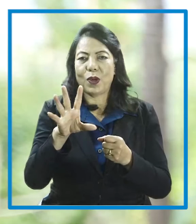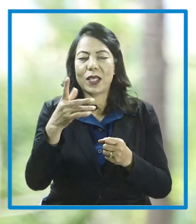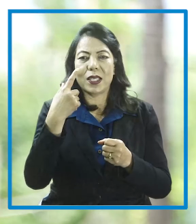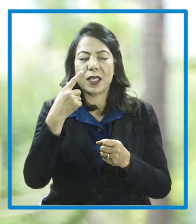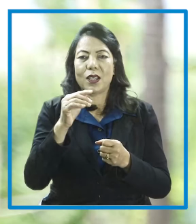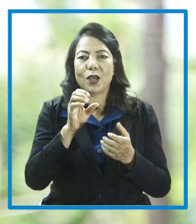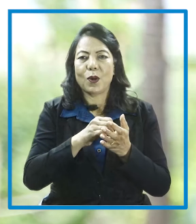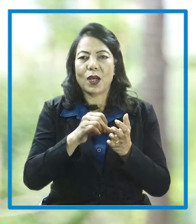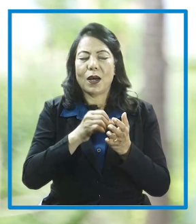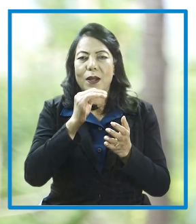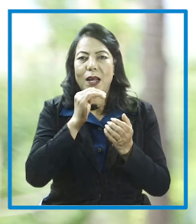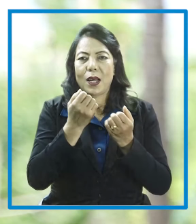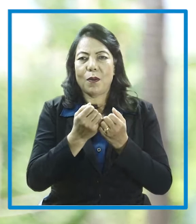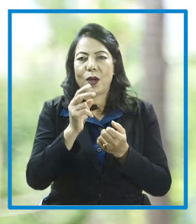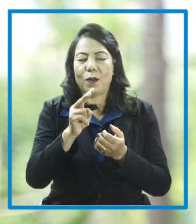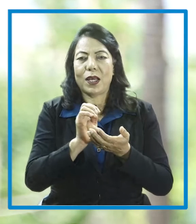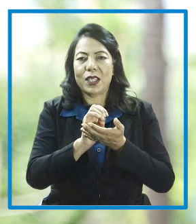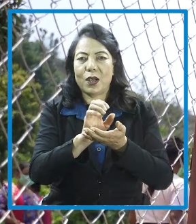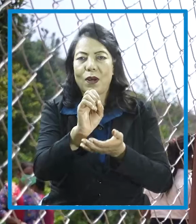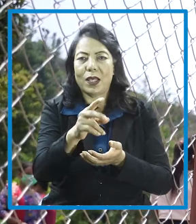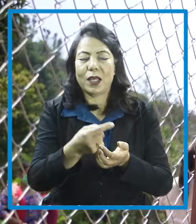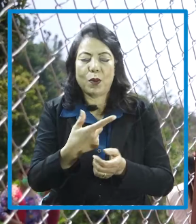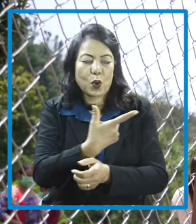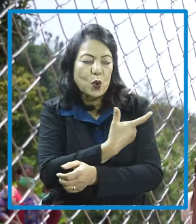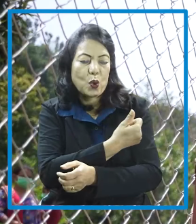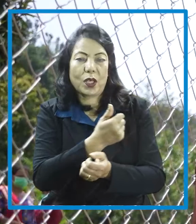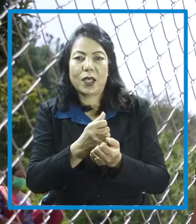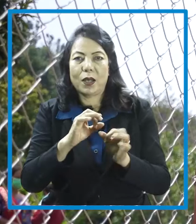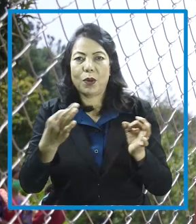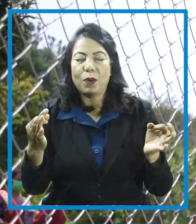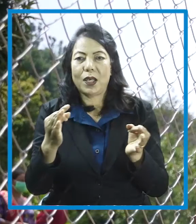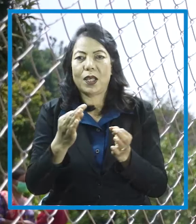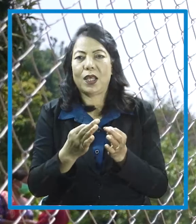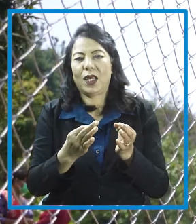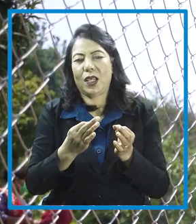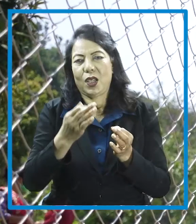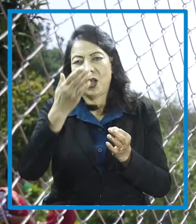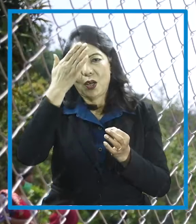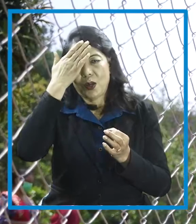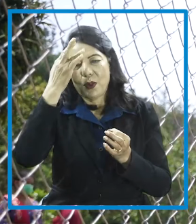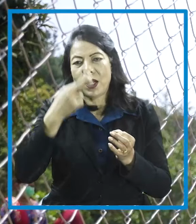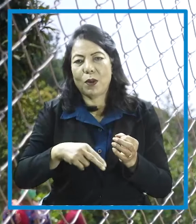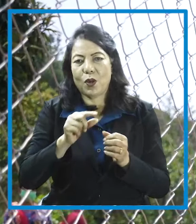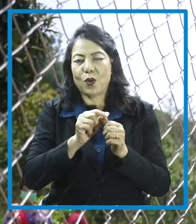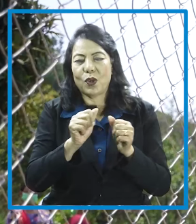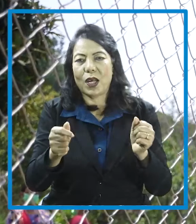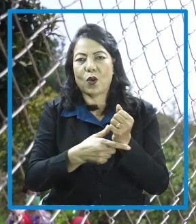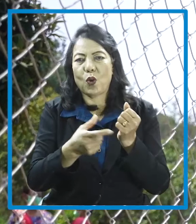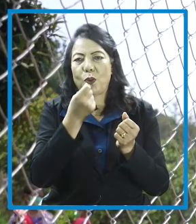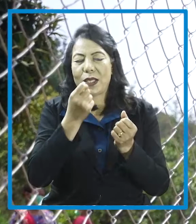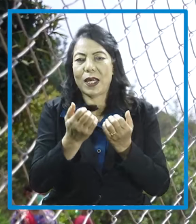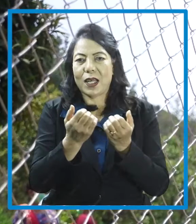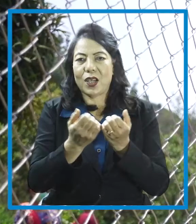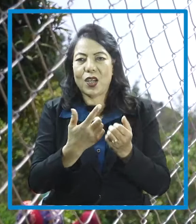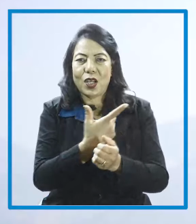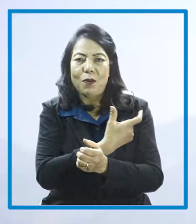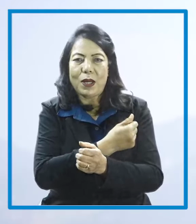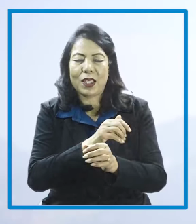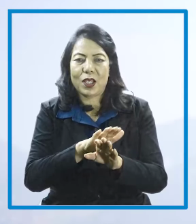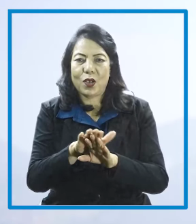35 दिने पोखरामा चाहिँ तालिम भयो मैले सेवा दिने भनेको चाहिँ सुई लगाउने विभिन्न किसिमको रोग अनुसारको